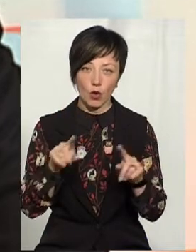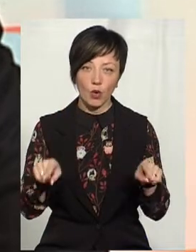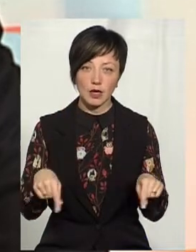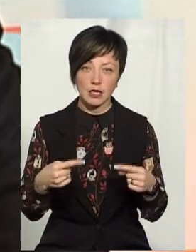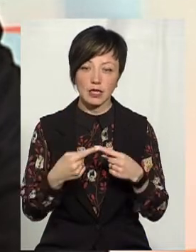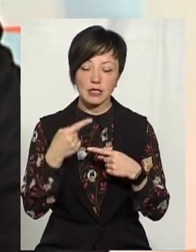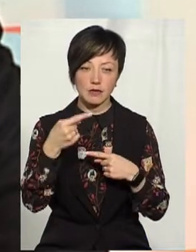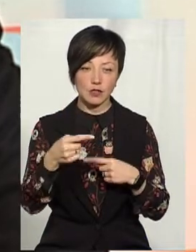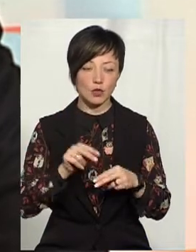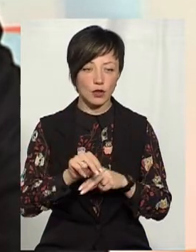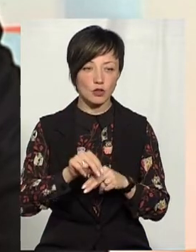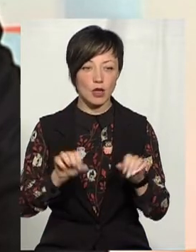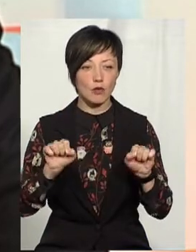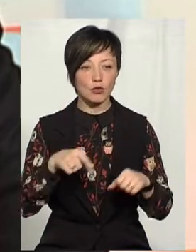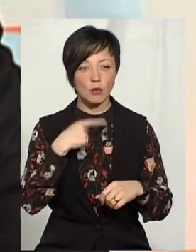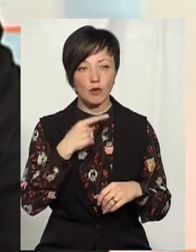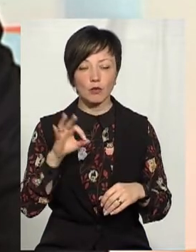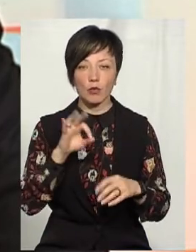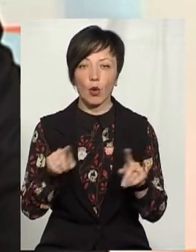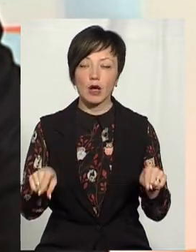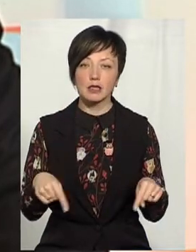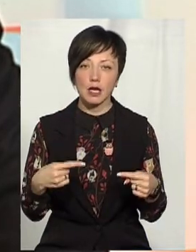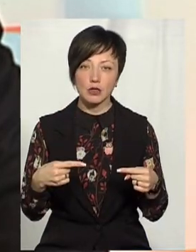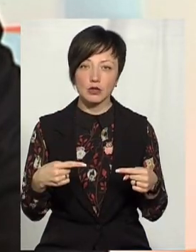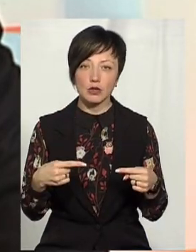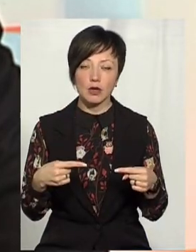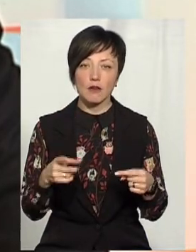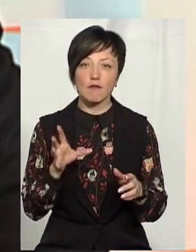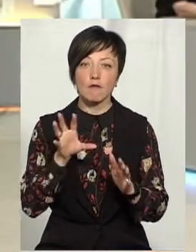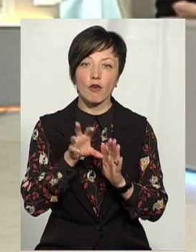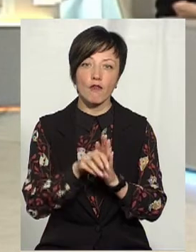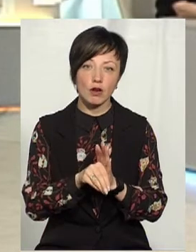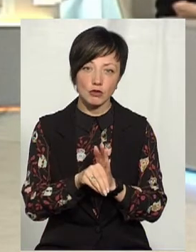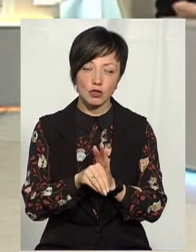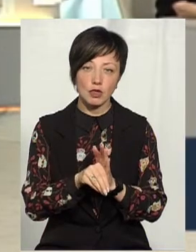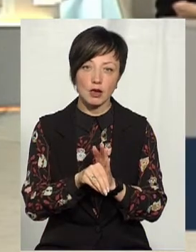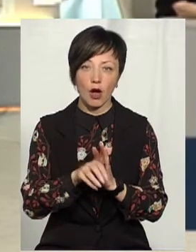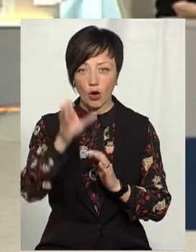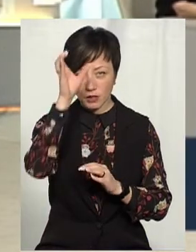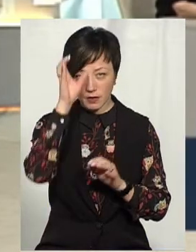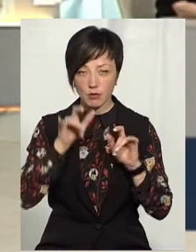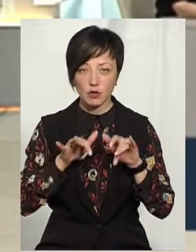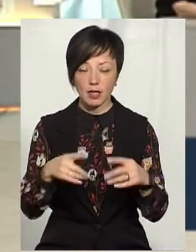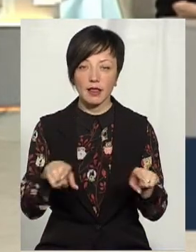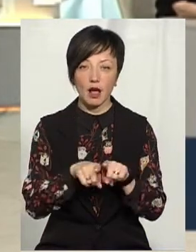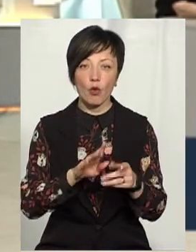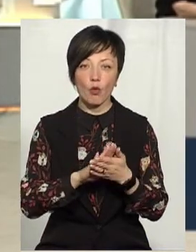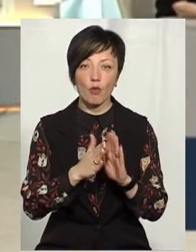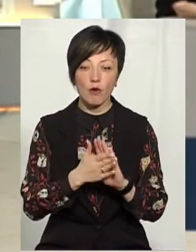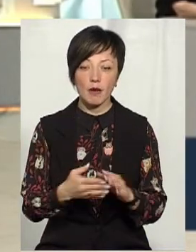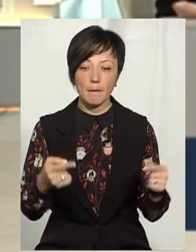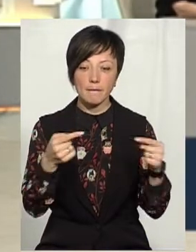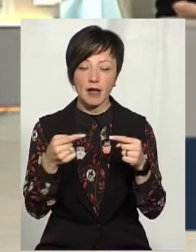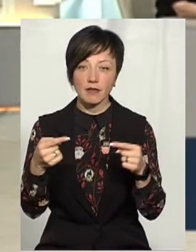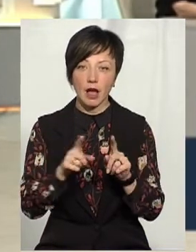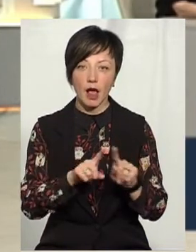організацію дистанційного навчання. Ми можемо говорити про організацію і впровадження в освітній процес в таких умовах певних